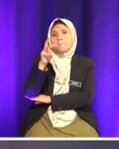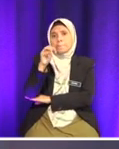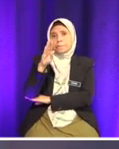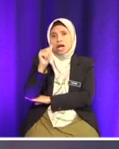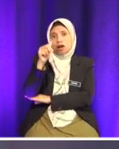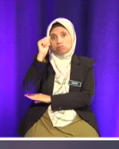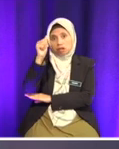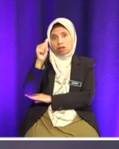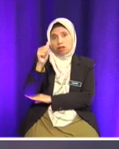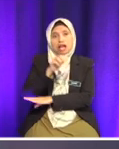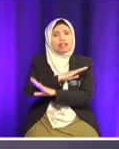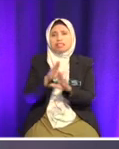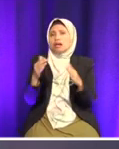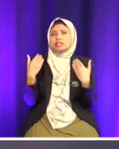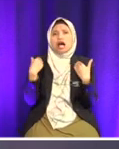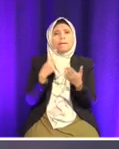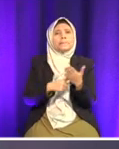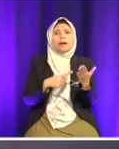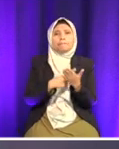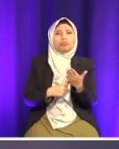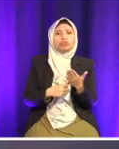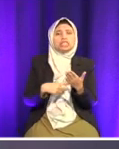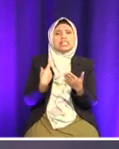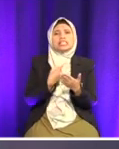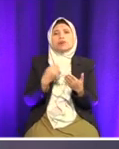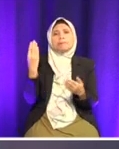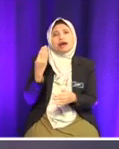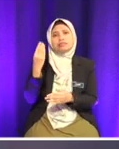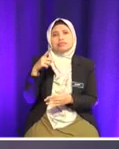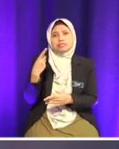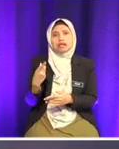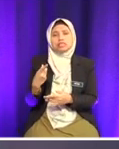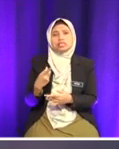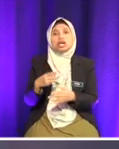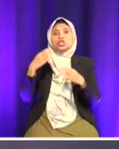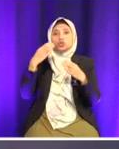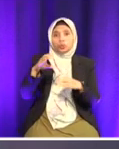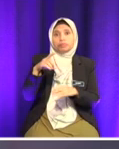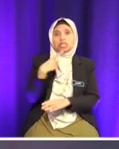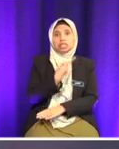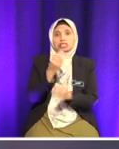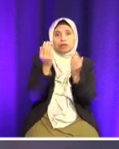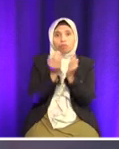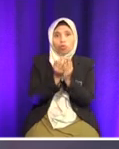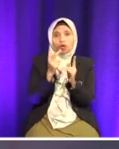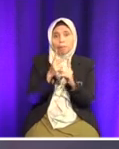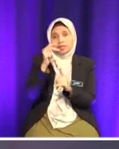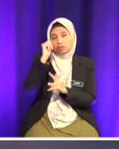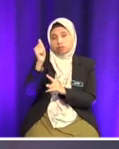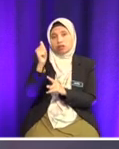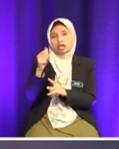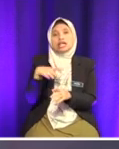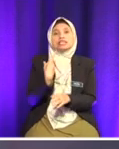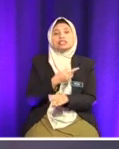wa taala tak ada kelebihan apa-apa pun kita manusia biasa ini cuma kita bermohon kepada Allah kita ini hamba Allah dan kita